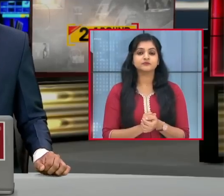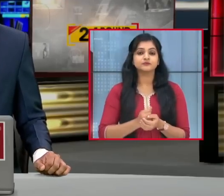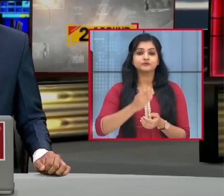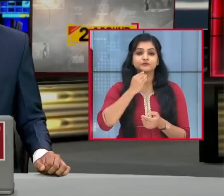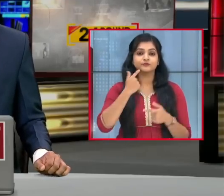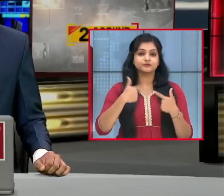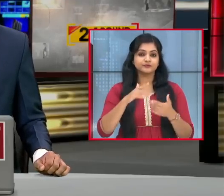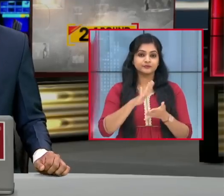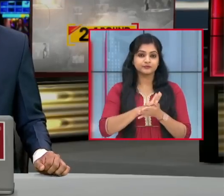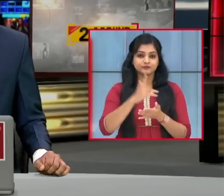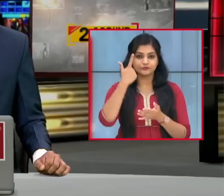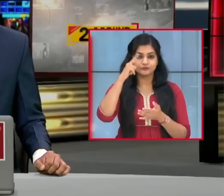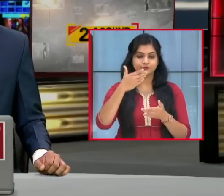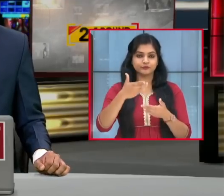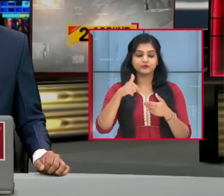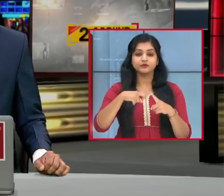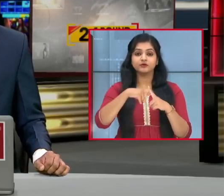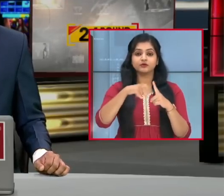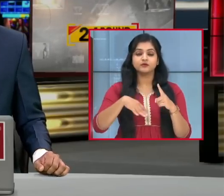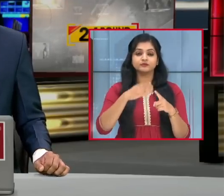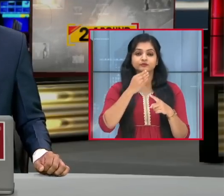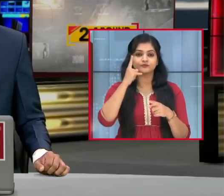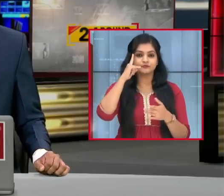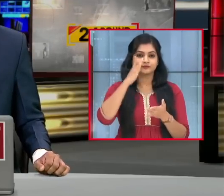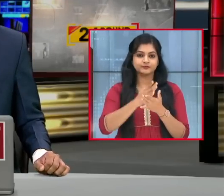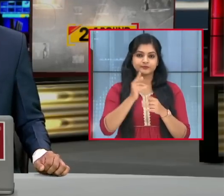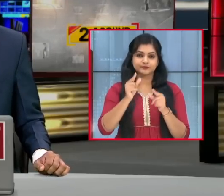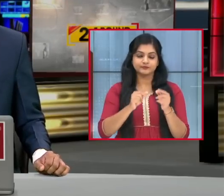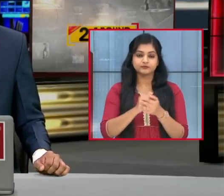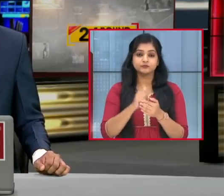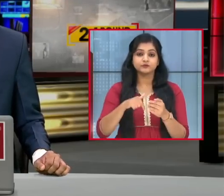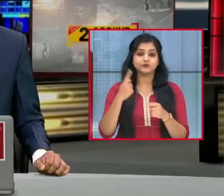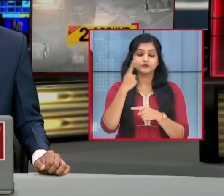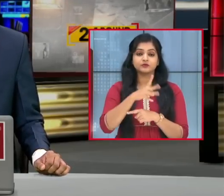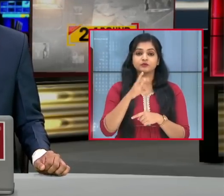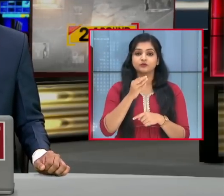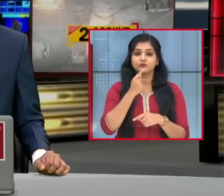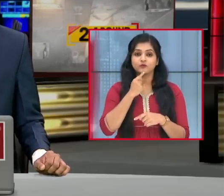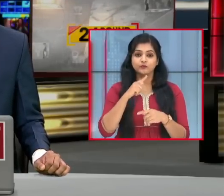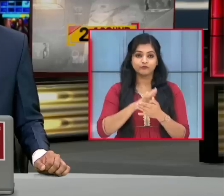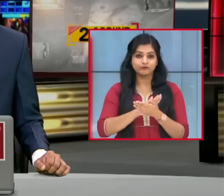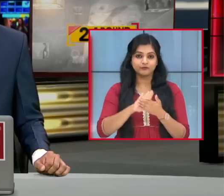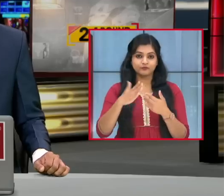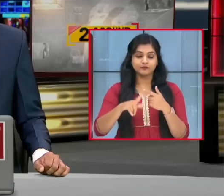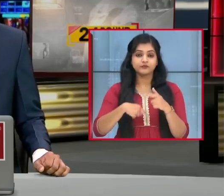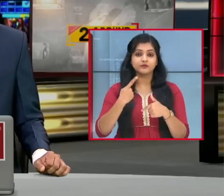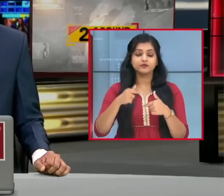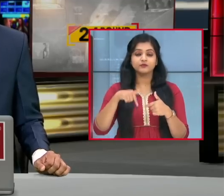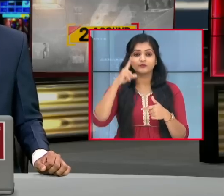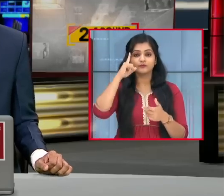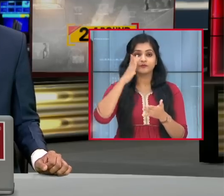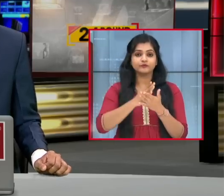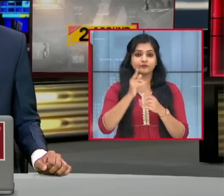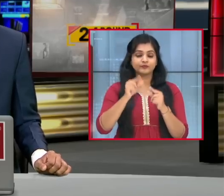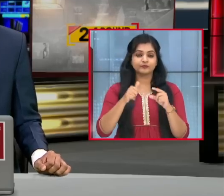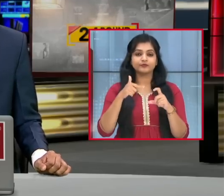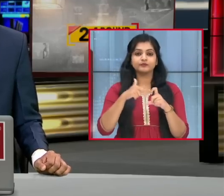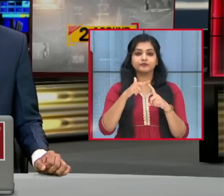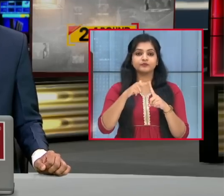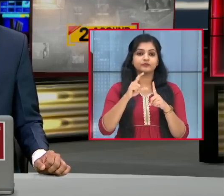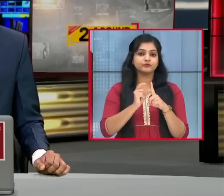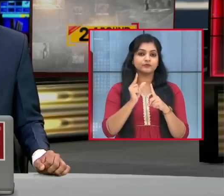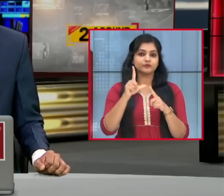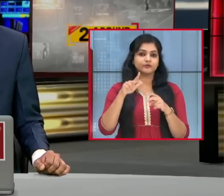ചെറിയ പെരുന്നാളിനെ വരവേൽക്കാനൊരുങ്ങി കേരളത്തിലെ ഇസ്ലാം മത വിശ്വാസികൾ ഇന്ന് 30 നോൻപും പൂർത്തിയാക്കി നാളെ വിശ്വാസികൾ ഈദുൽ ഫിത്തർ